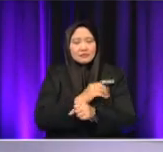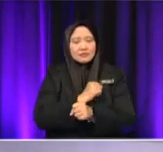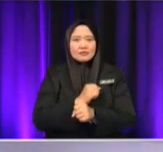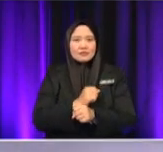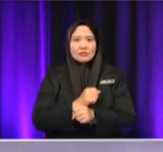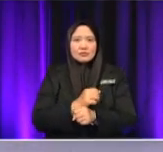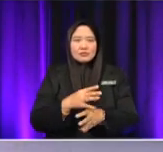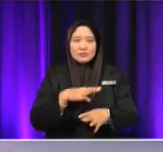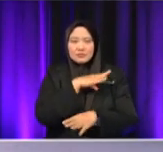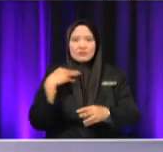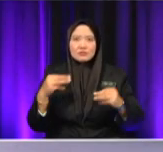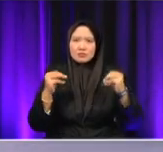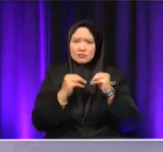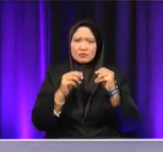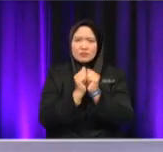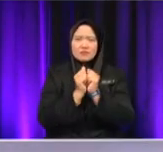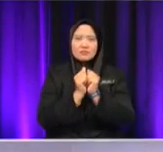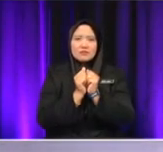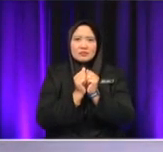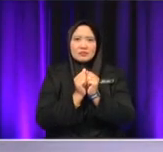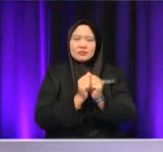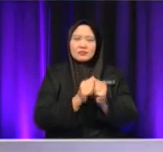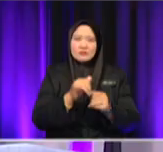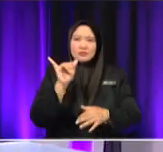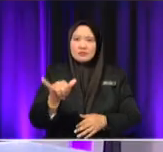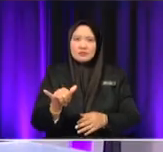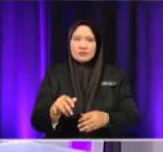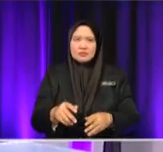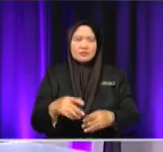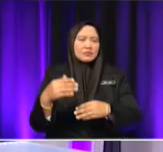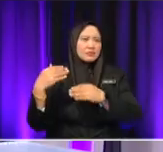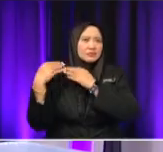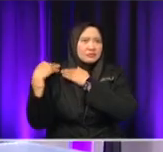bekerja sama dengan kita Pada kali ini jadi